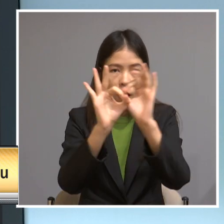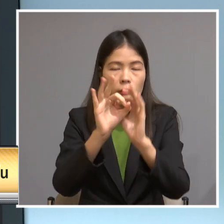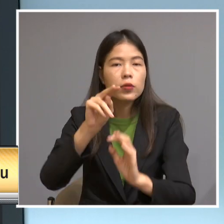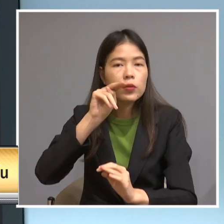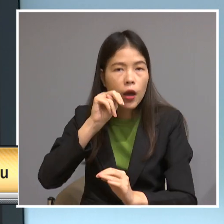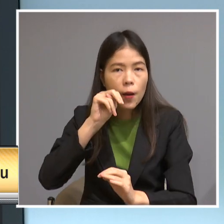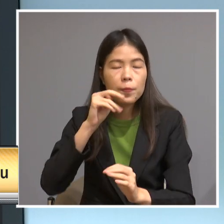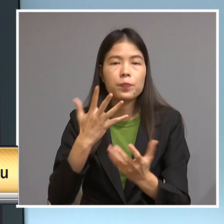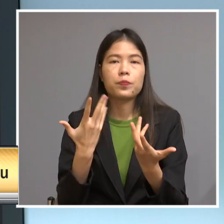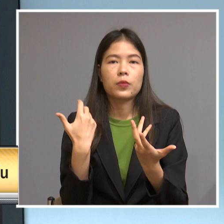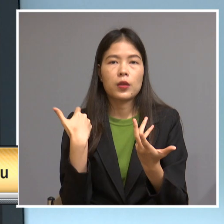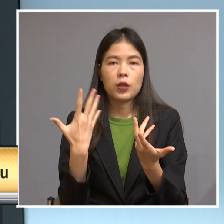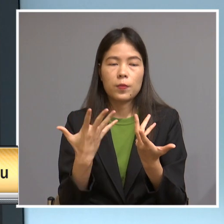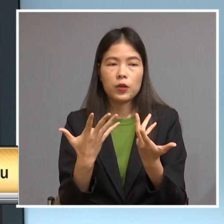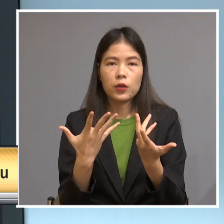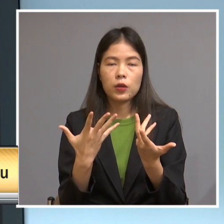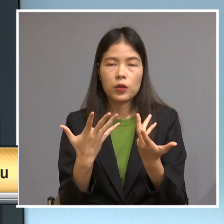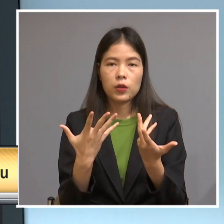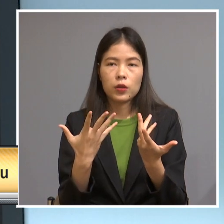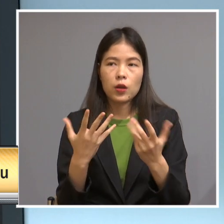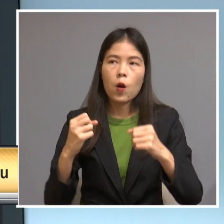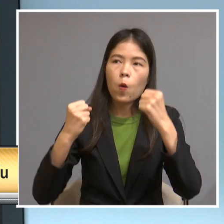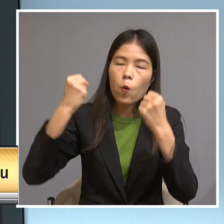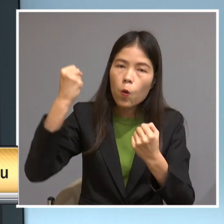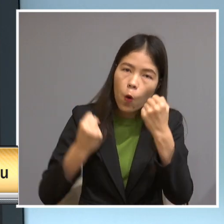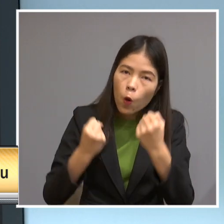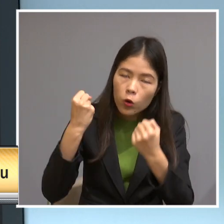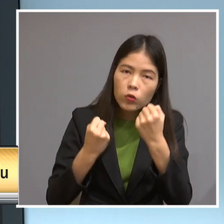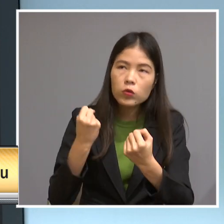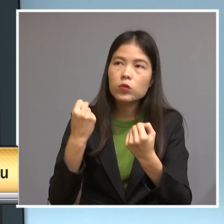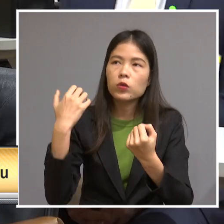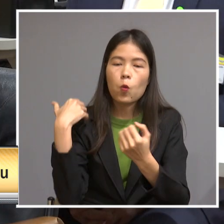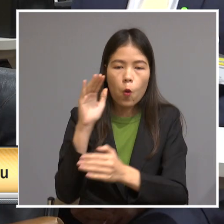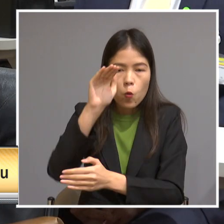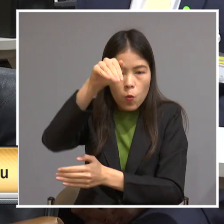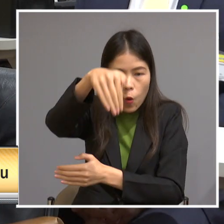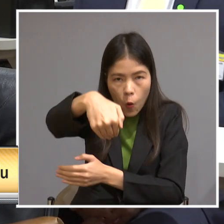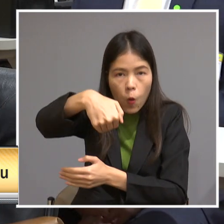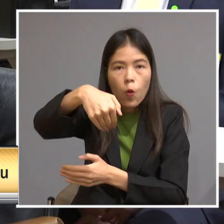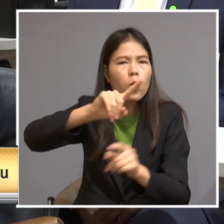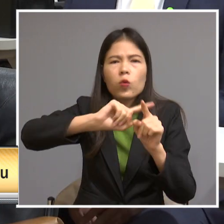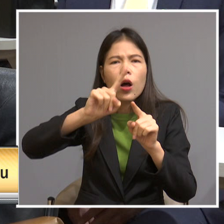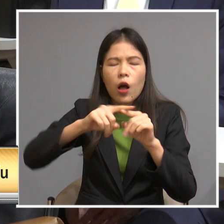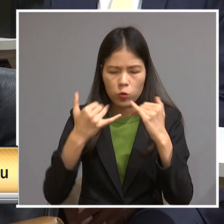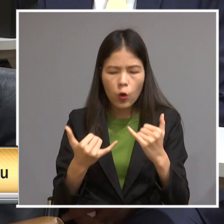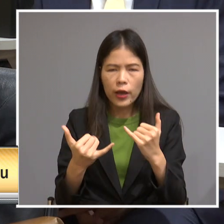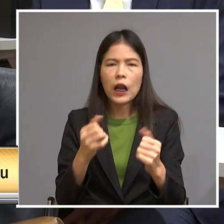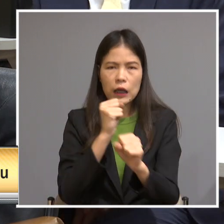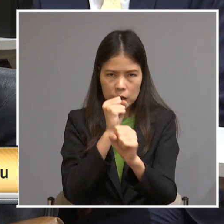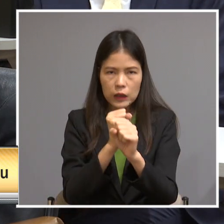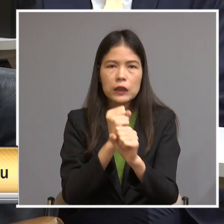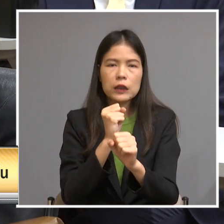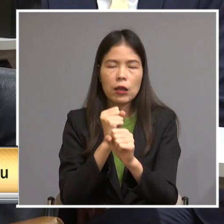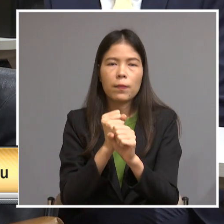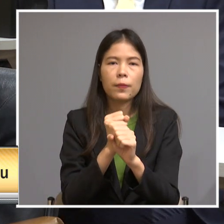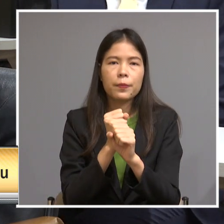าจะมีรถสบ รถขด รถ backhoeให้ไปจำนวนหนึ่ กัทกำลงเดน Julia McDonaldถ้าไปที่นั่น